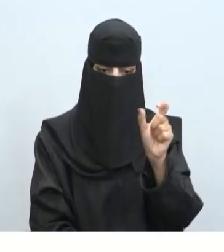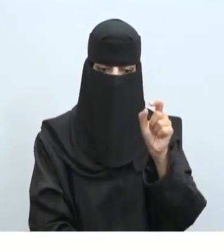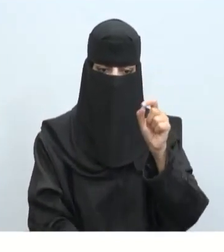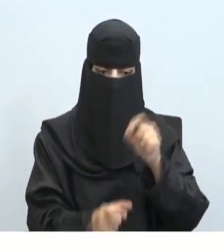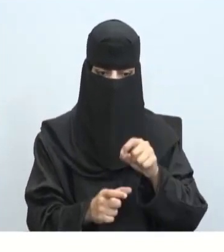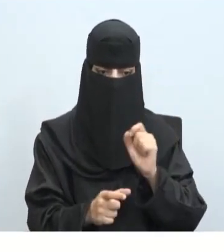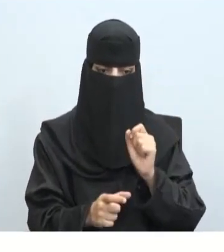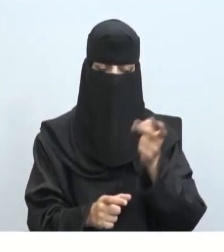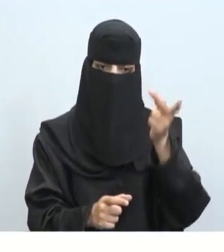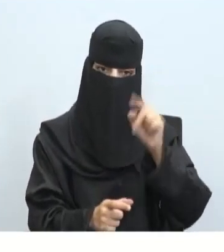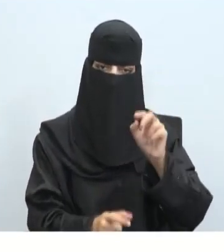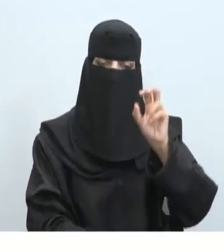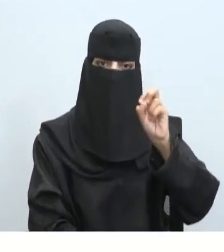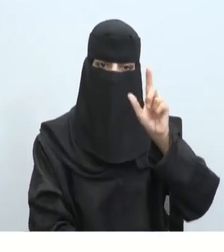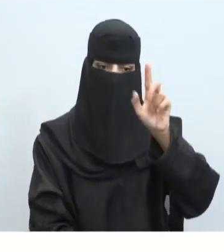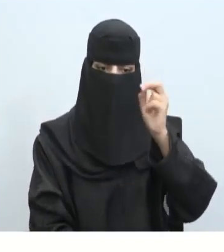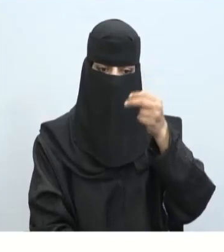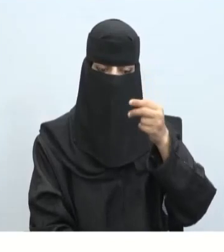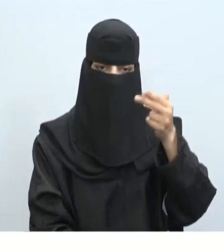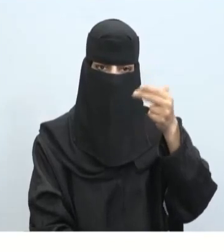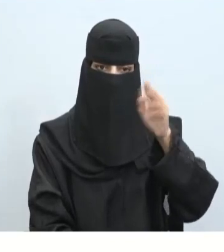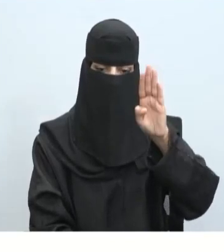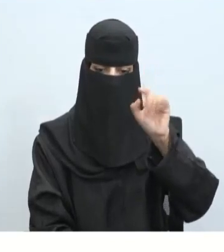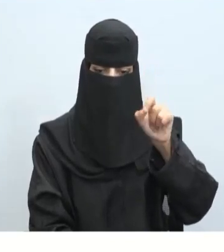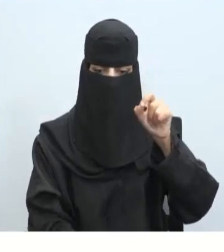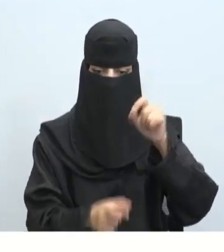وقلعه الربض في